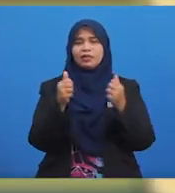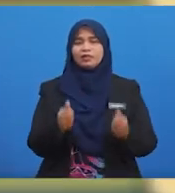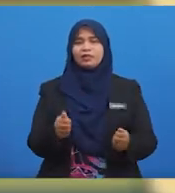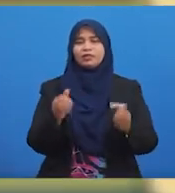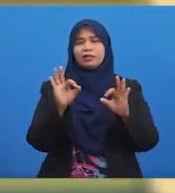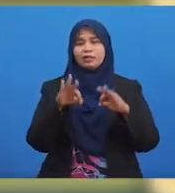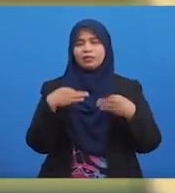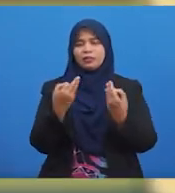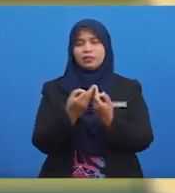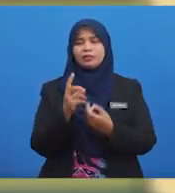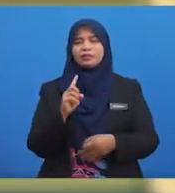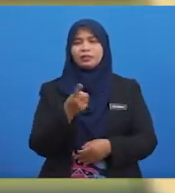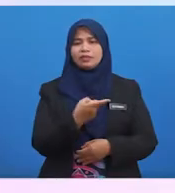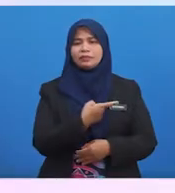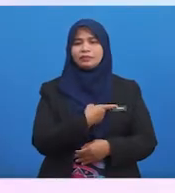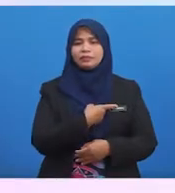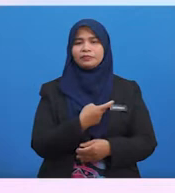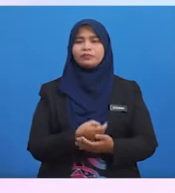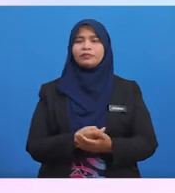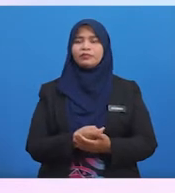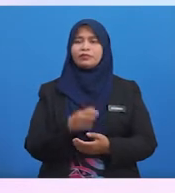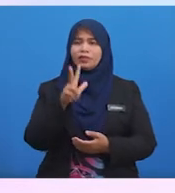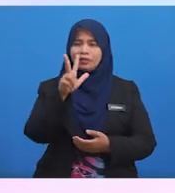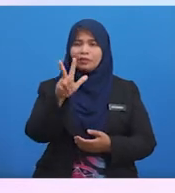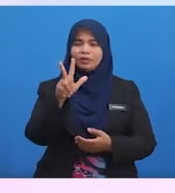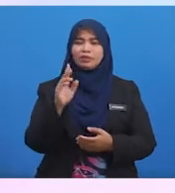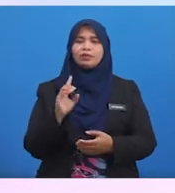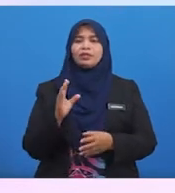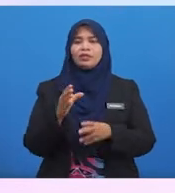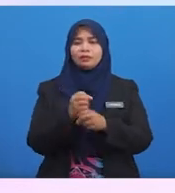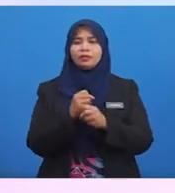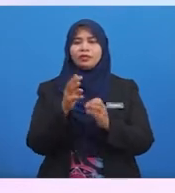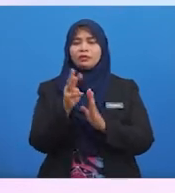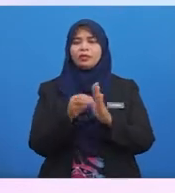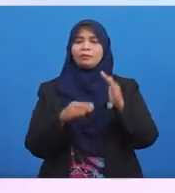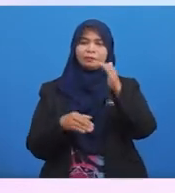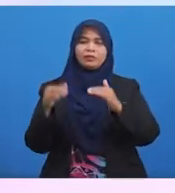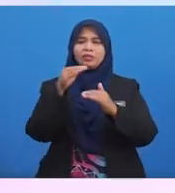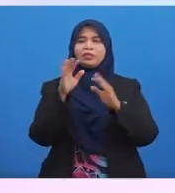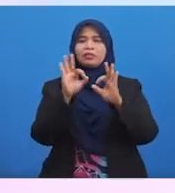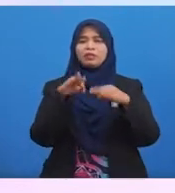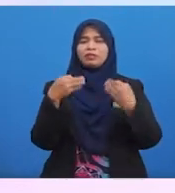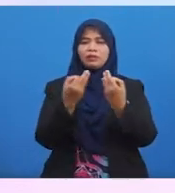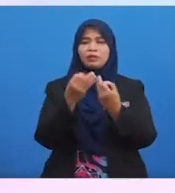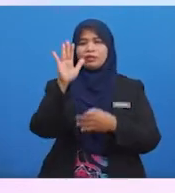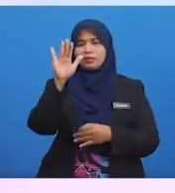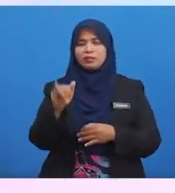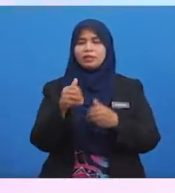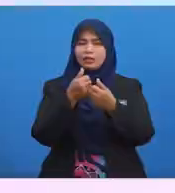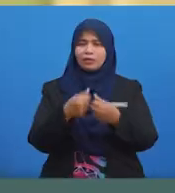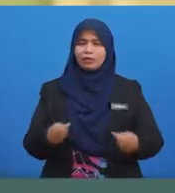kepentingan yang ketiga yellow dapat membina keluarga yang aman dan bahagia